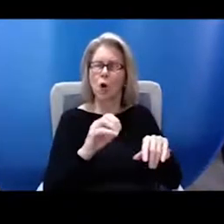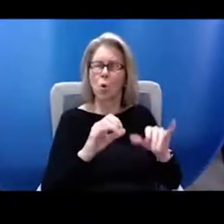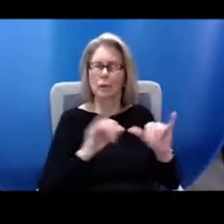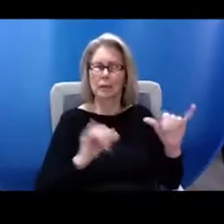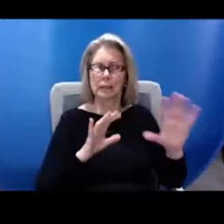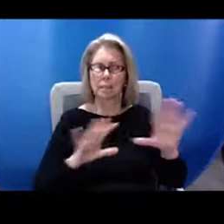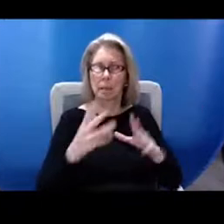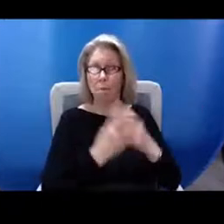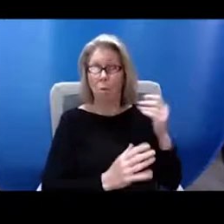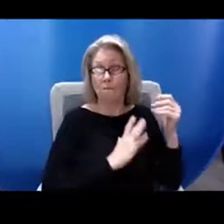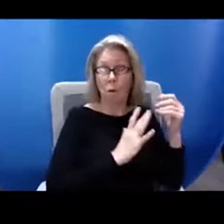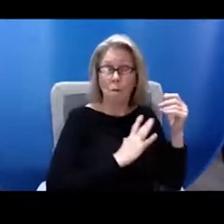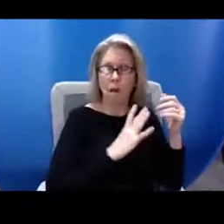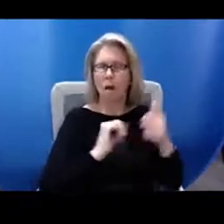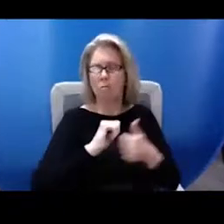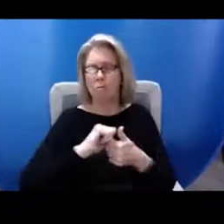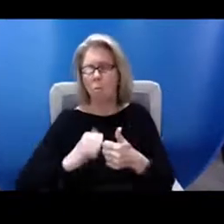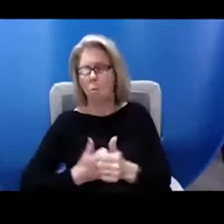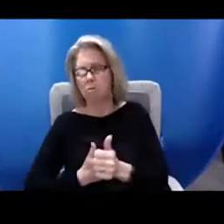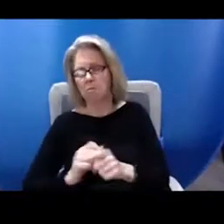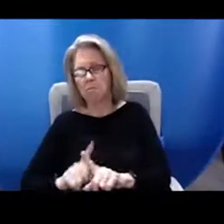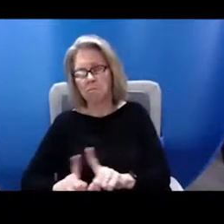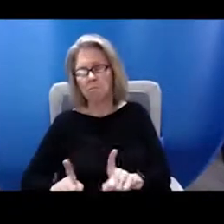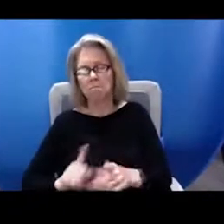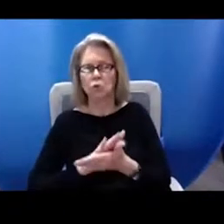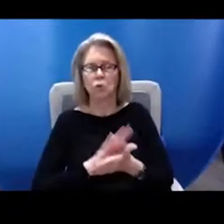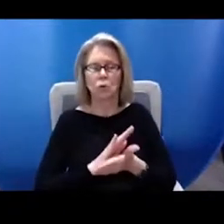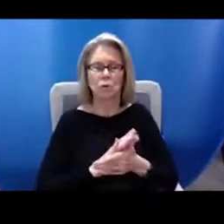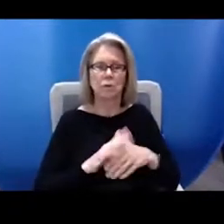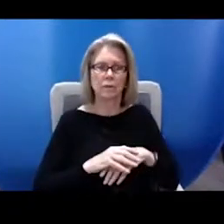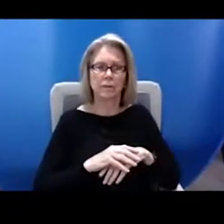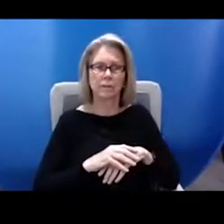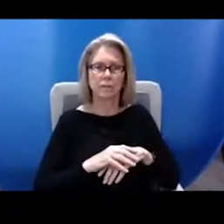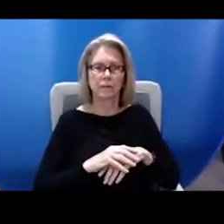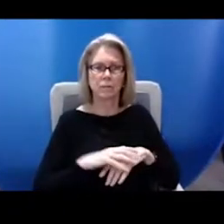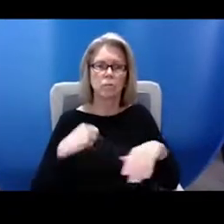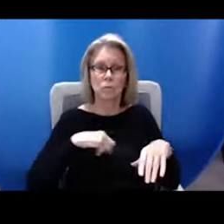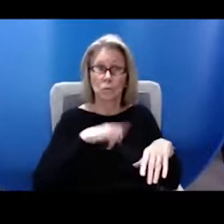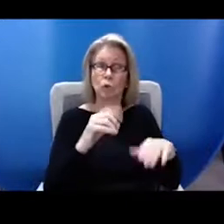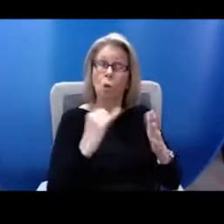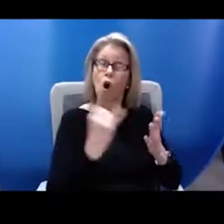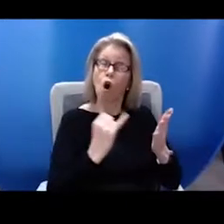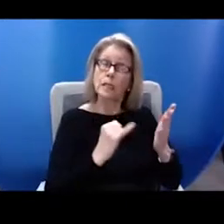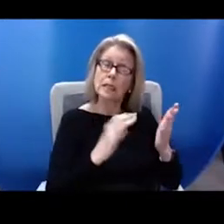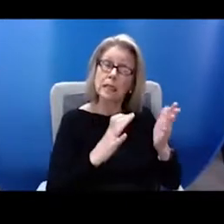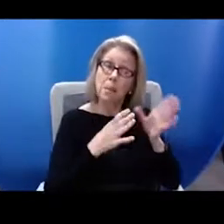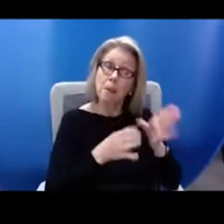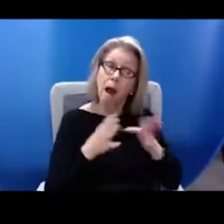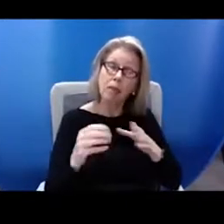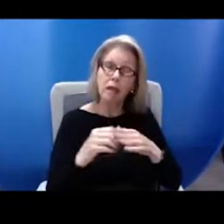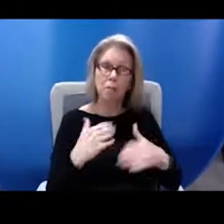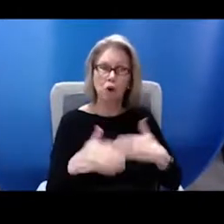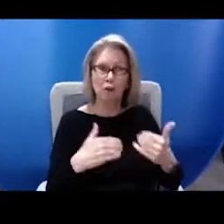berbagai macam ekosistem pendidikan di sekolah, maupun sekolah formal, maupun di sekolah alternatif. Dan dalam